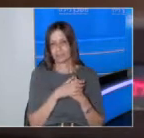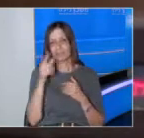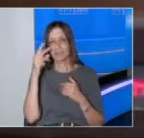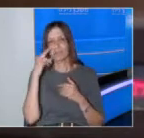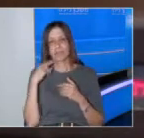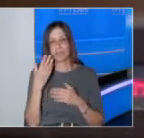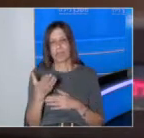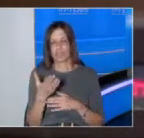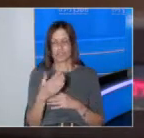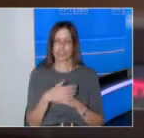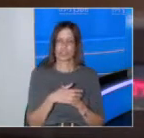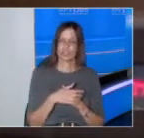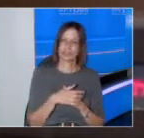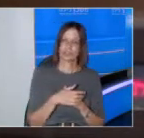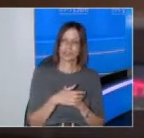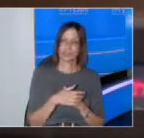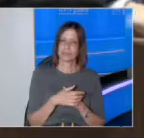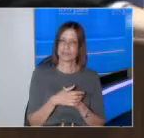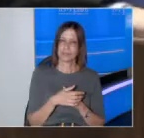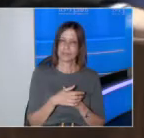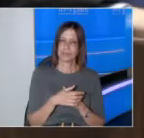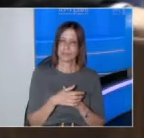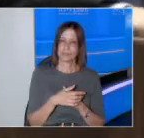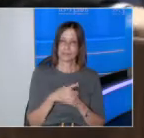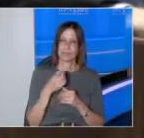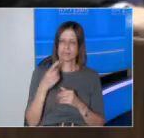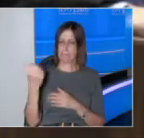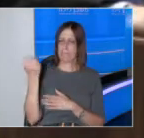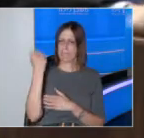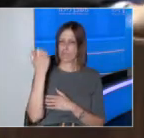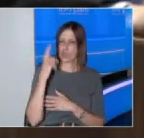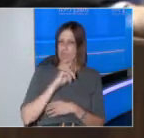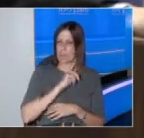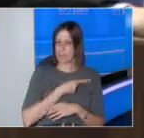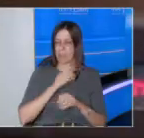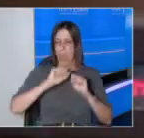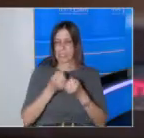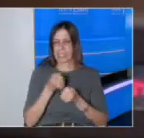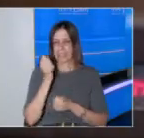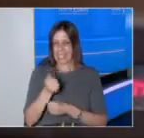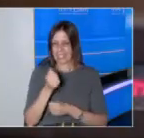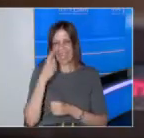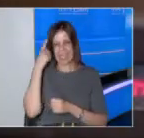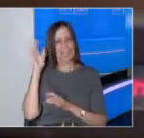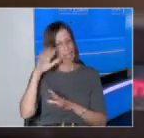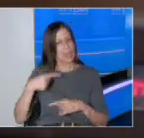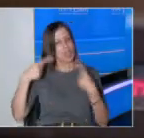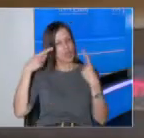מתבייש. בבקשה, חבר הכנסת לוין. אלימים, בריונים, הורסים את הכנסת, אבל אל תדאג, גם יומך